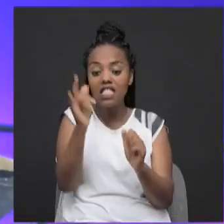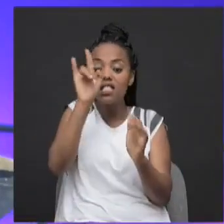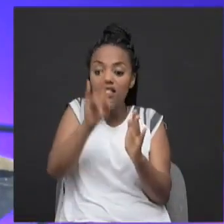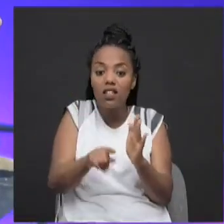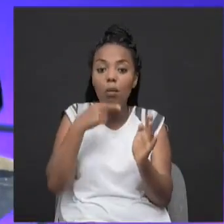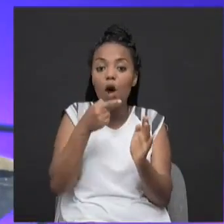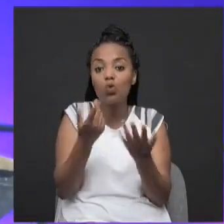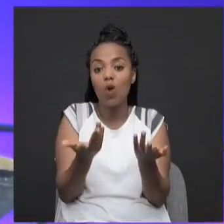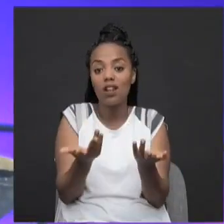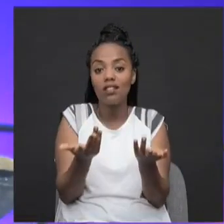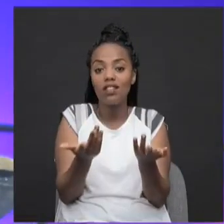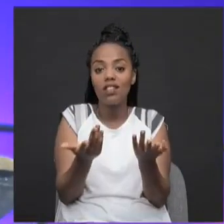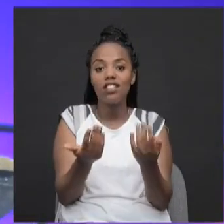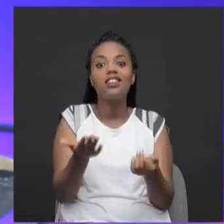ስላላችሁ